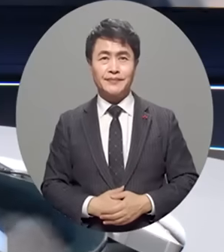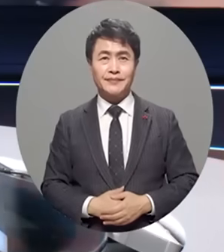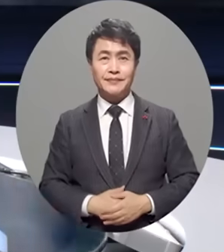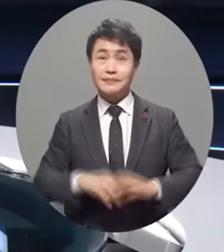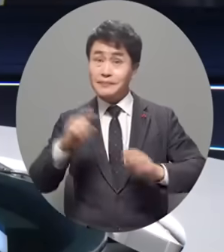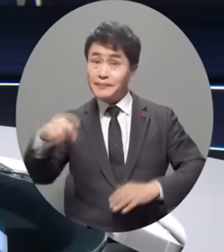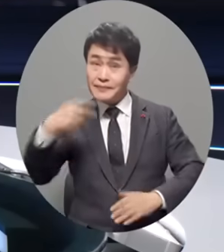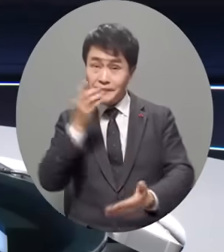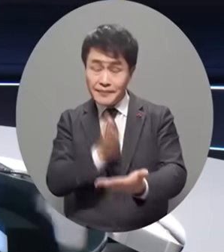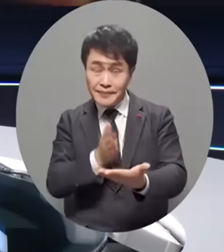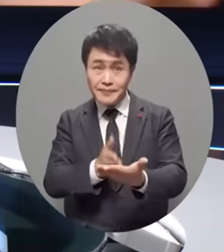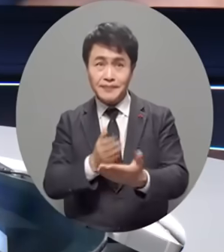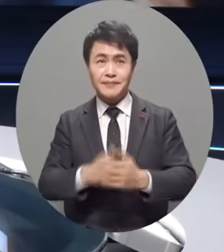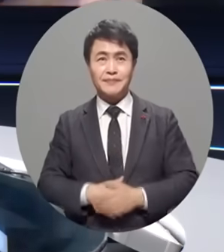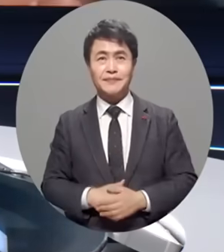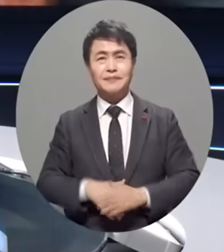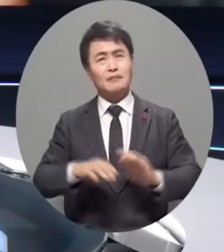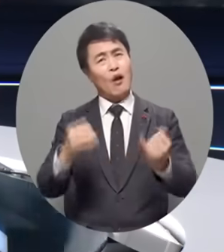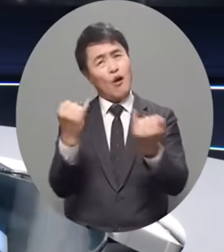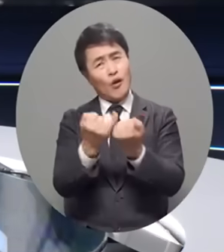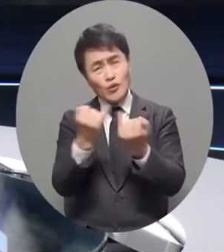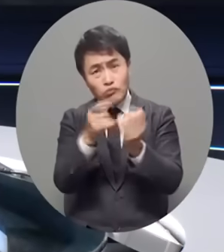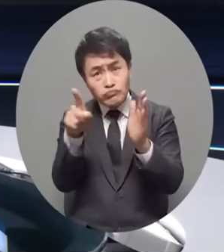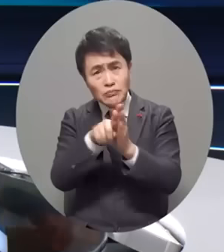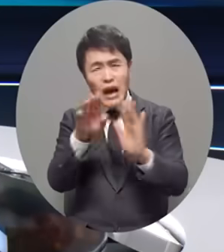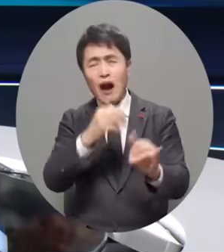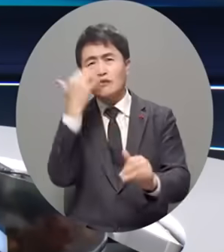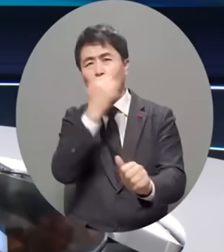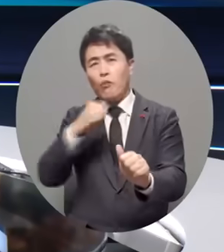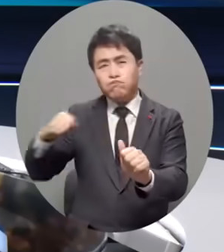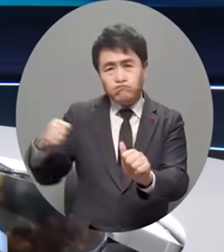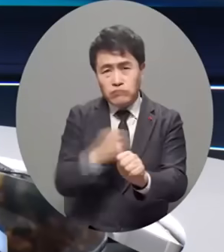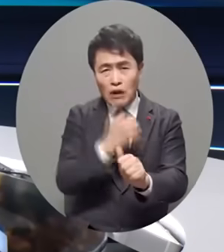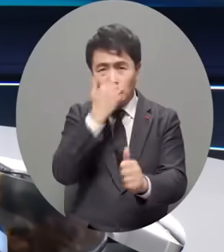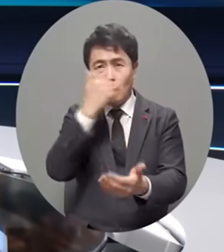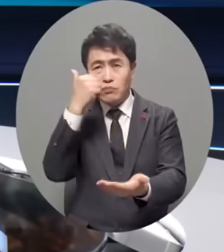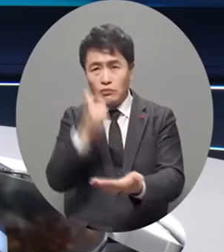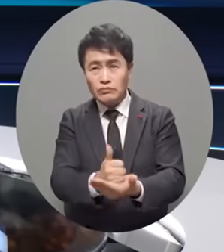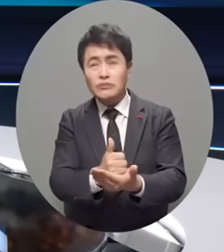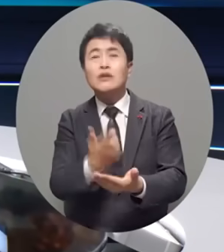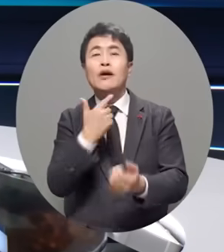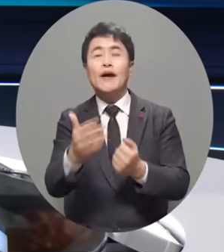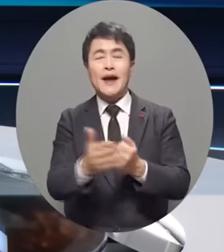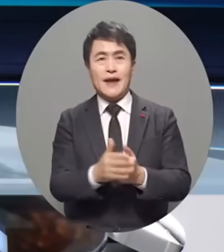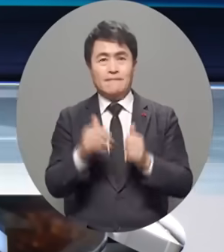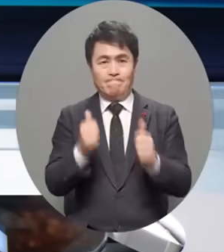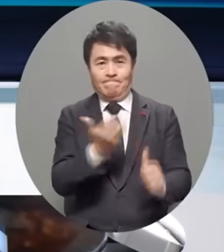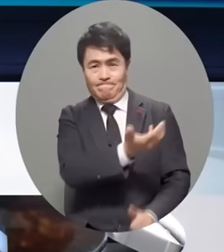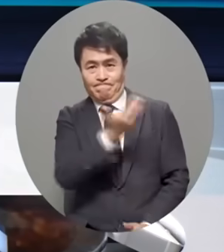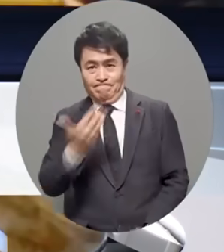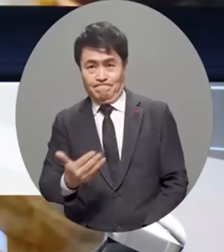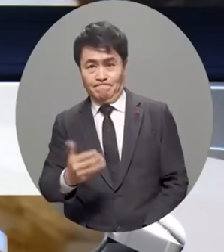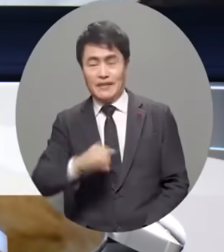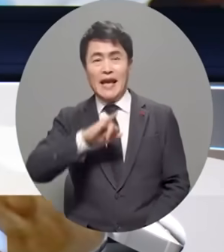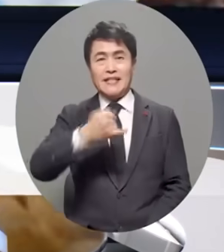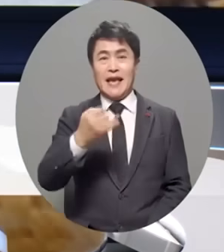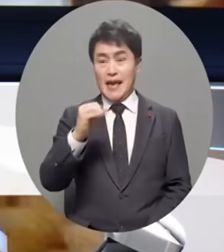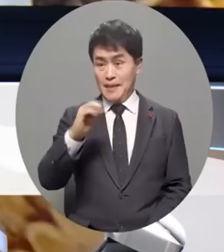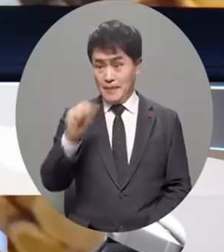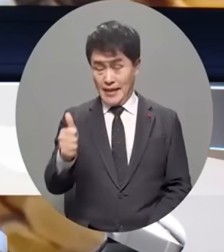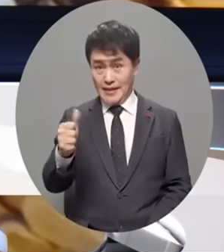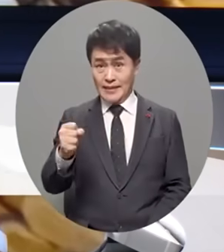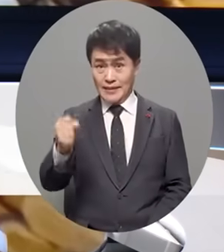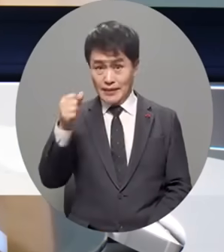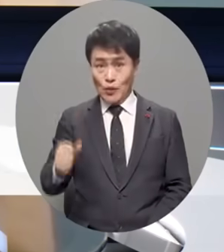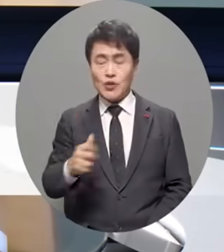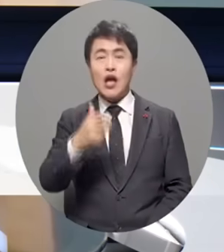다음 소식 전해드리겠습니다. 여자 신도들을 성폭행하는 등 성범죄를 저지른 혐의로 재판에 넘겨진 JMS의 총재